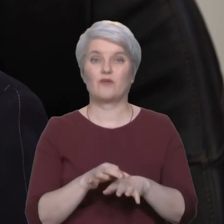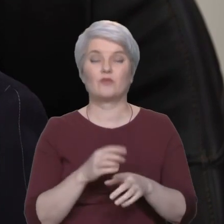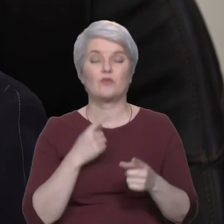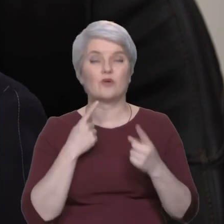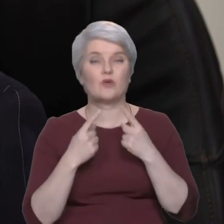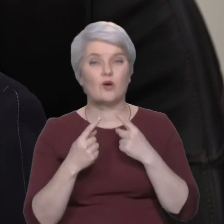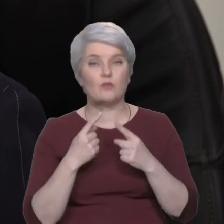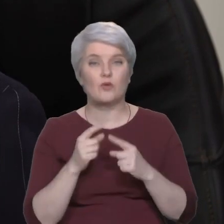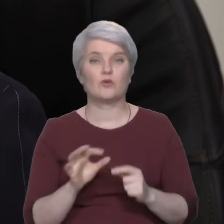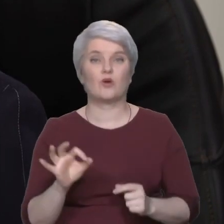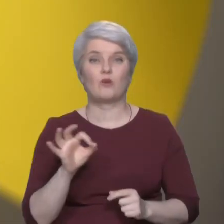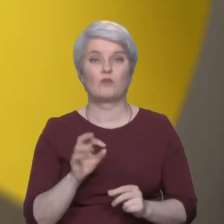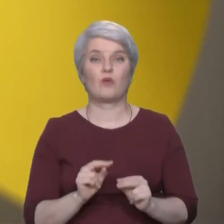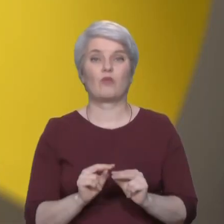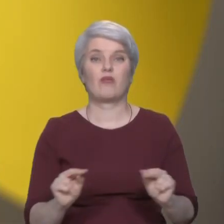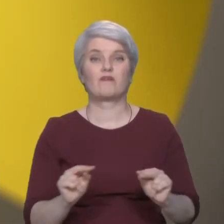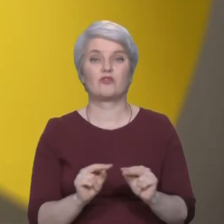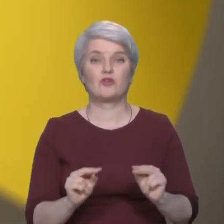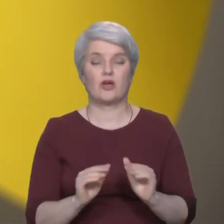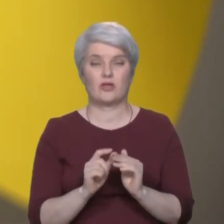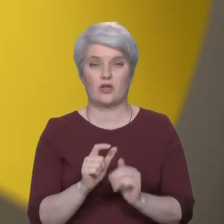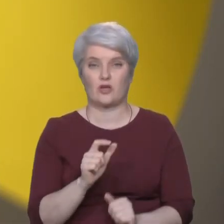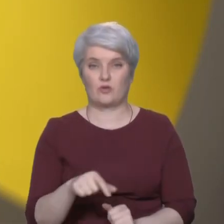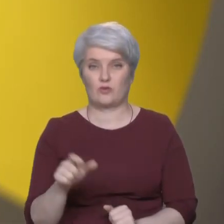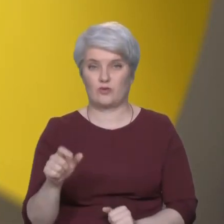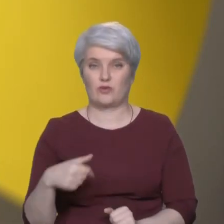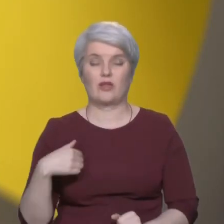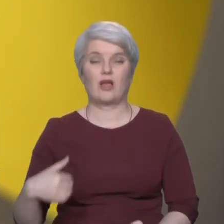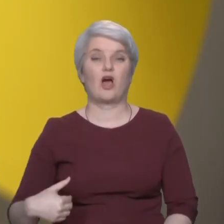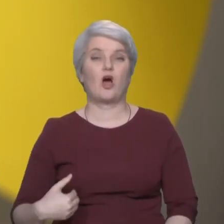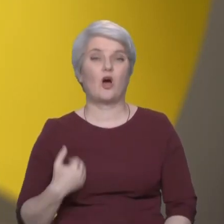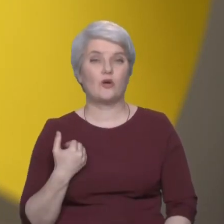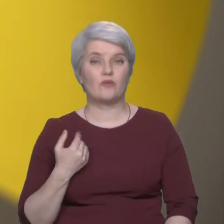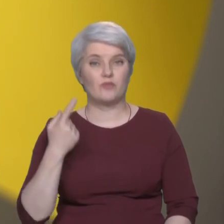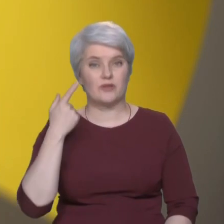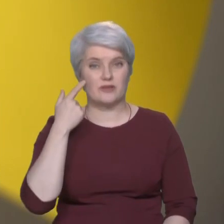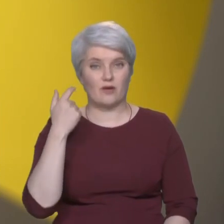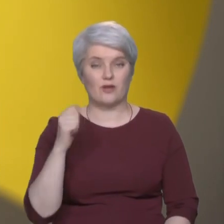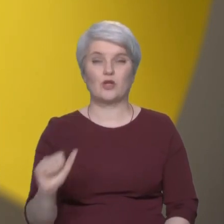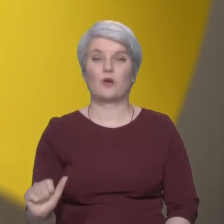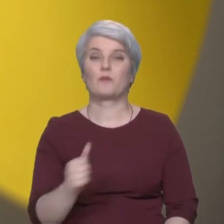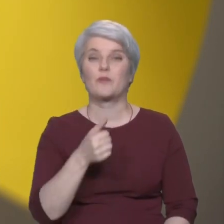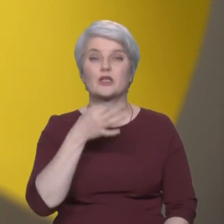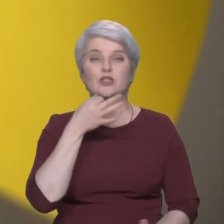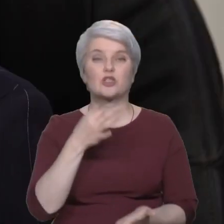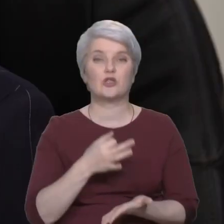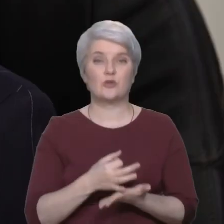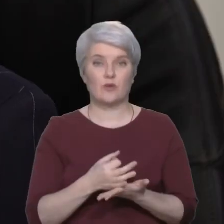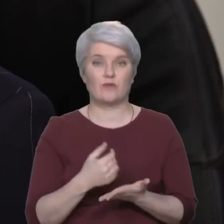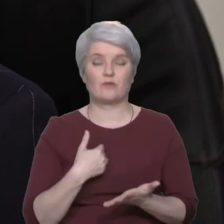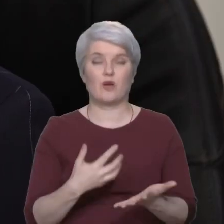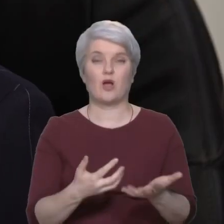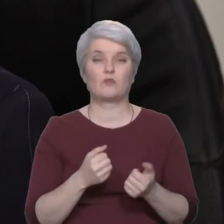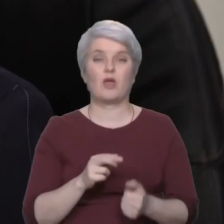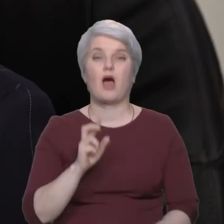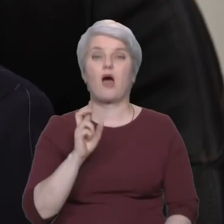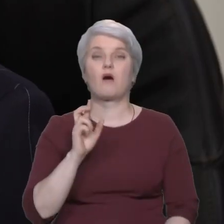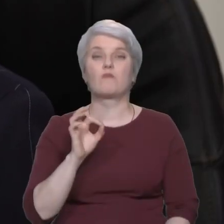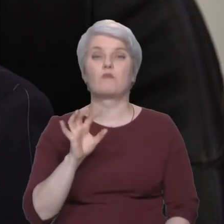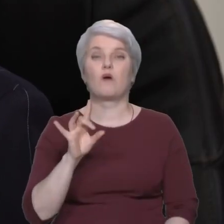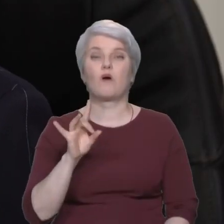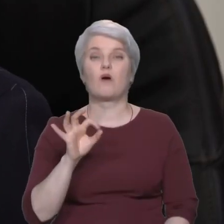стосовно навчання людей. Я хотів би зауважити, що перший досвід, який ми отримали, це Бородянка. Буквально